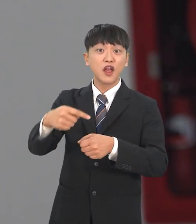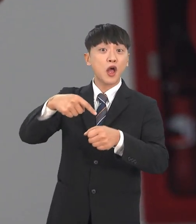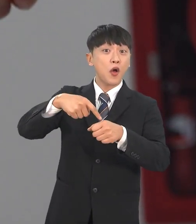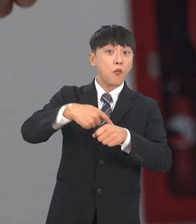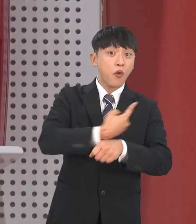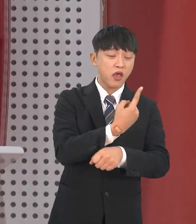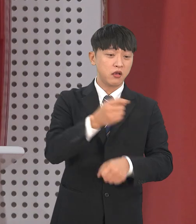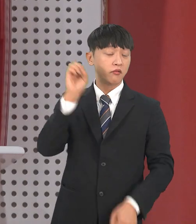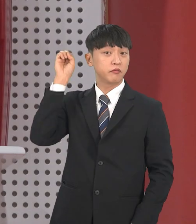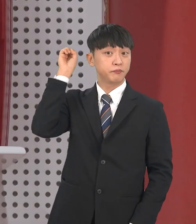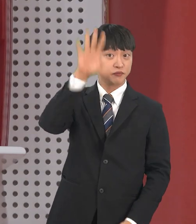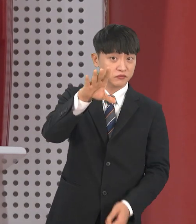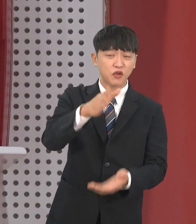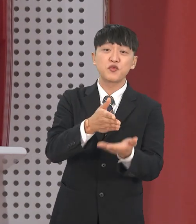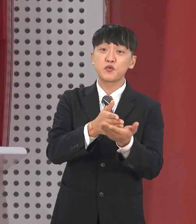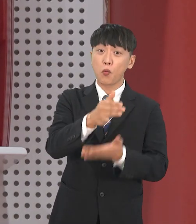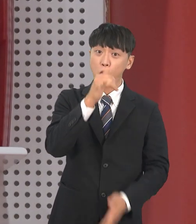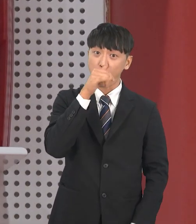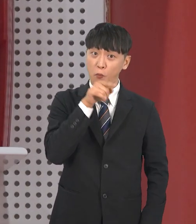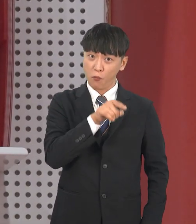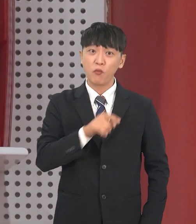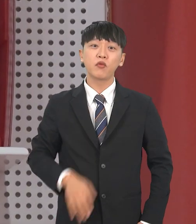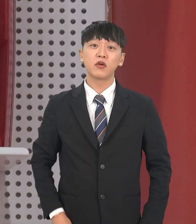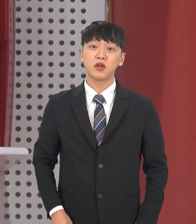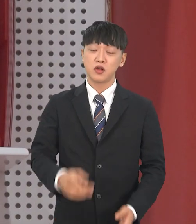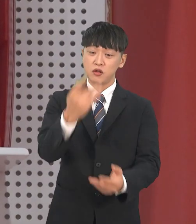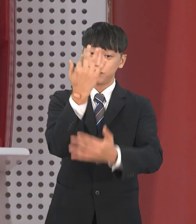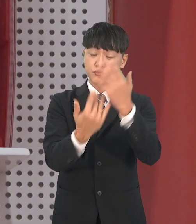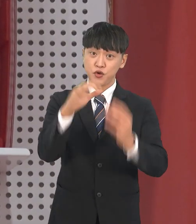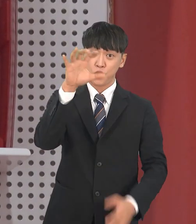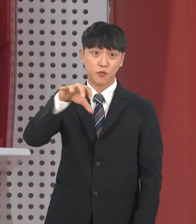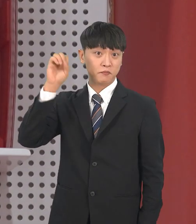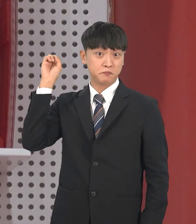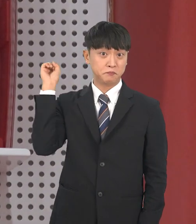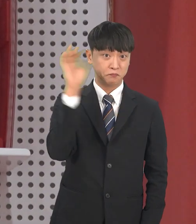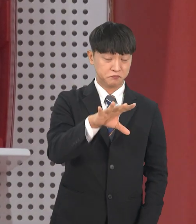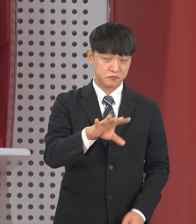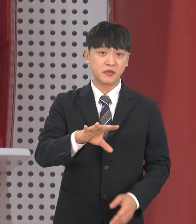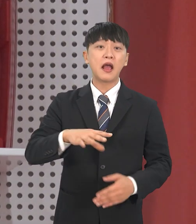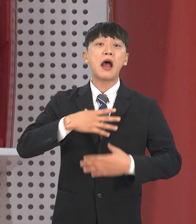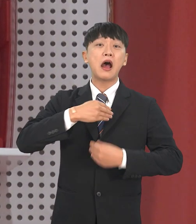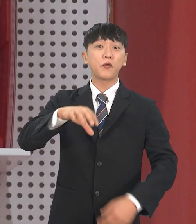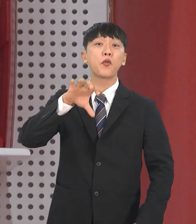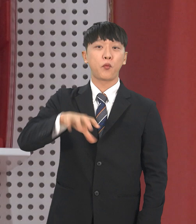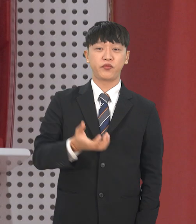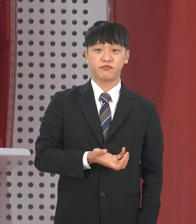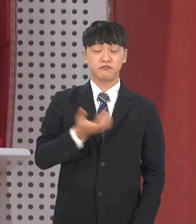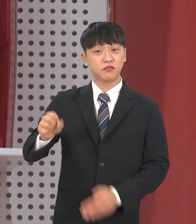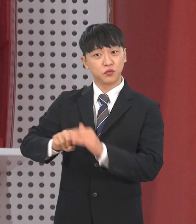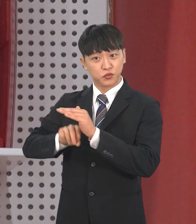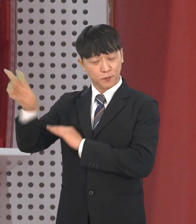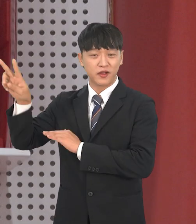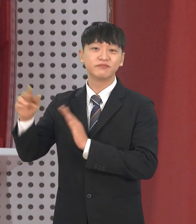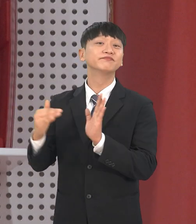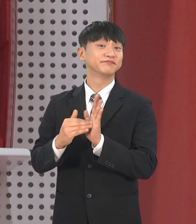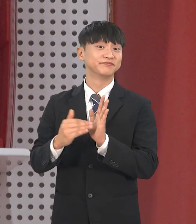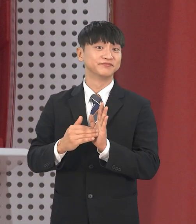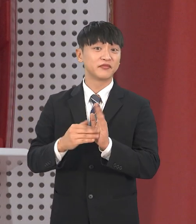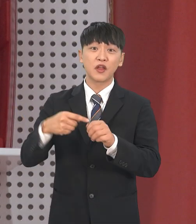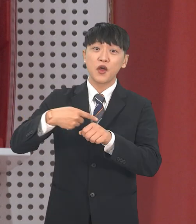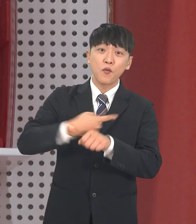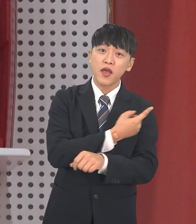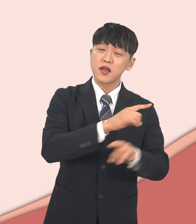일반 소화기 외에도 투척용 소화기가 있는데요. 불이 난 곳에 던지고 안전한 공간으로 도망치면 끝입니다.